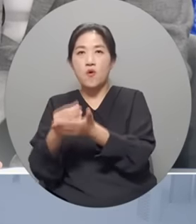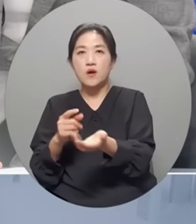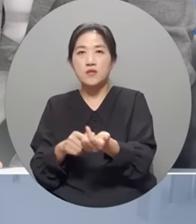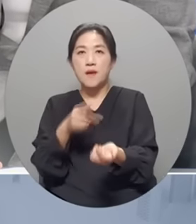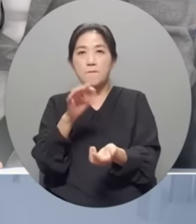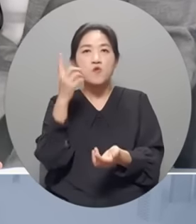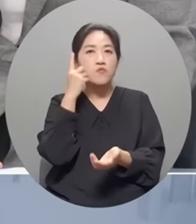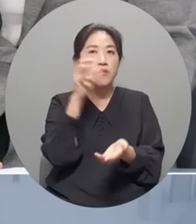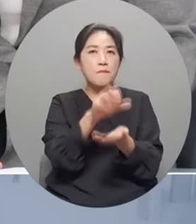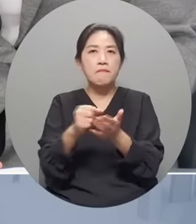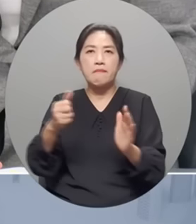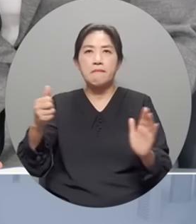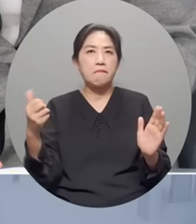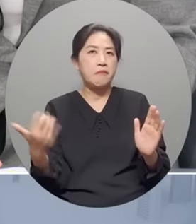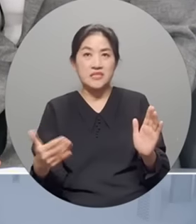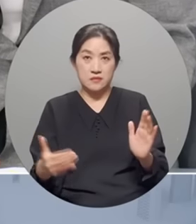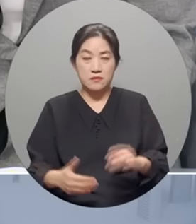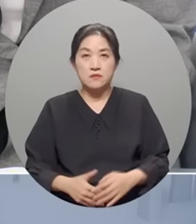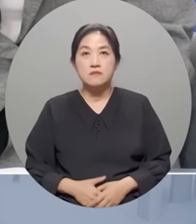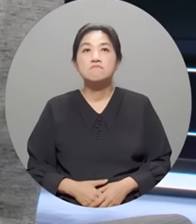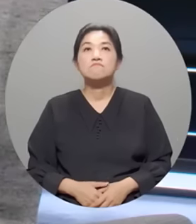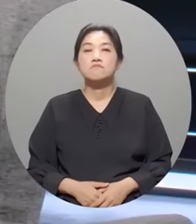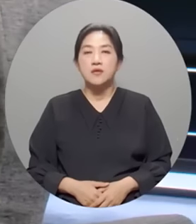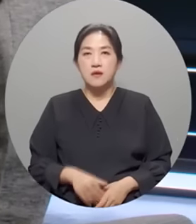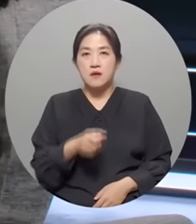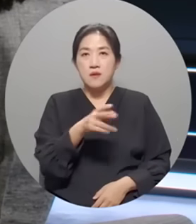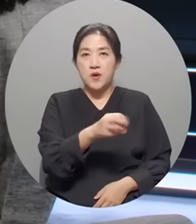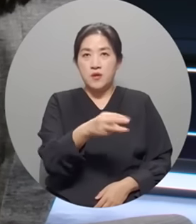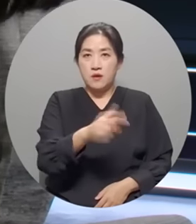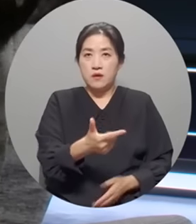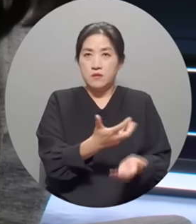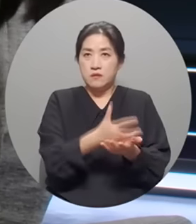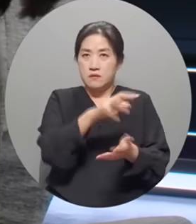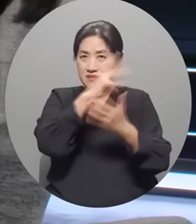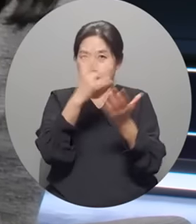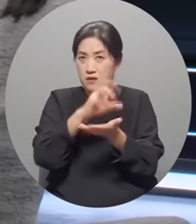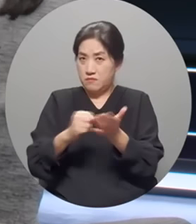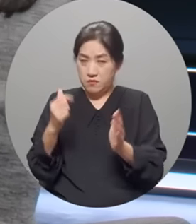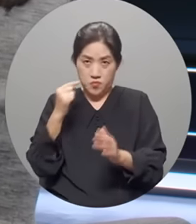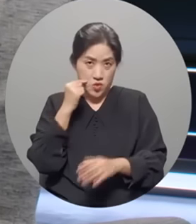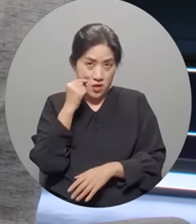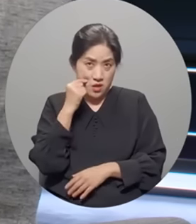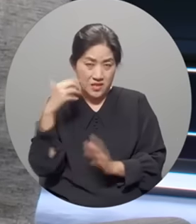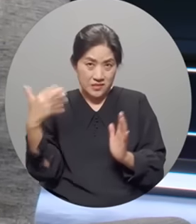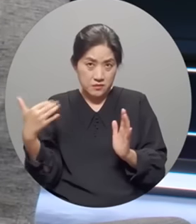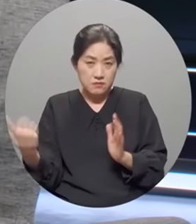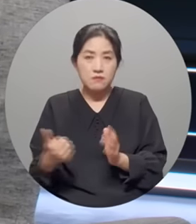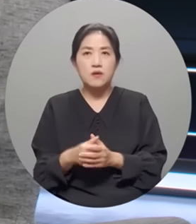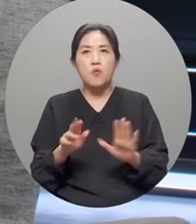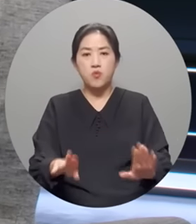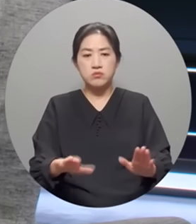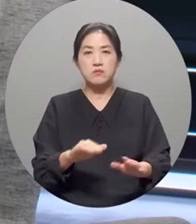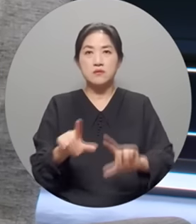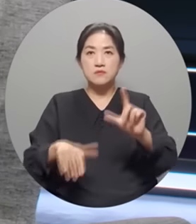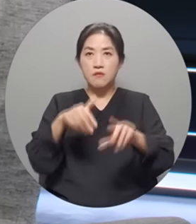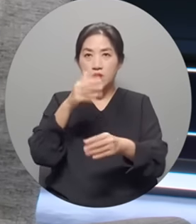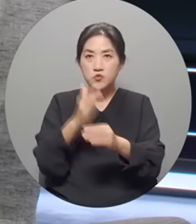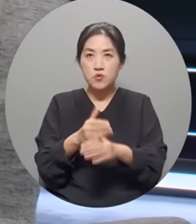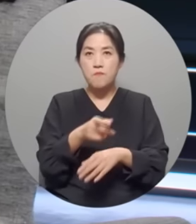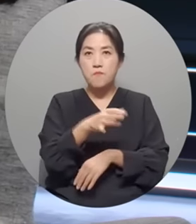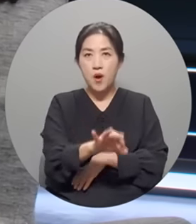휴대폰도 확보하지 못한 것으로 보입니다. 네, 명태균 씨 자료도 아직 다 확보를 못한 상황. 근데 오늘 이런 와중에 명